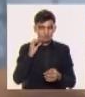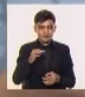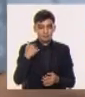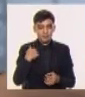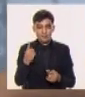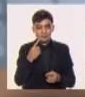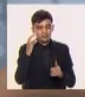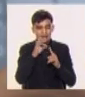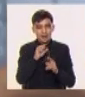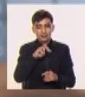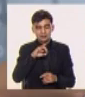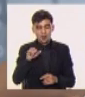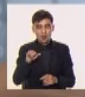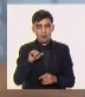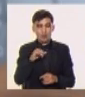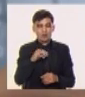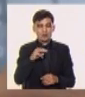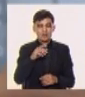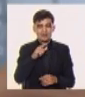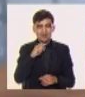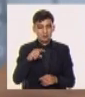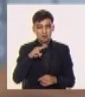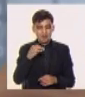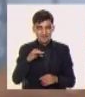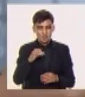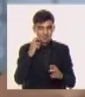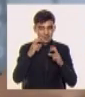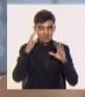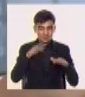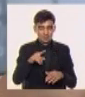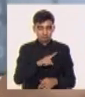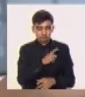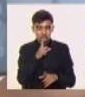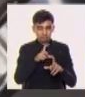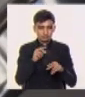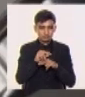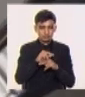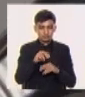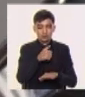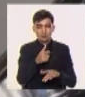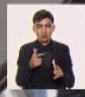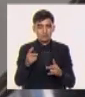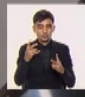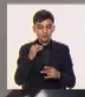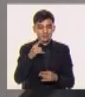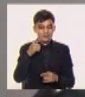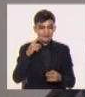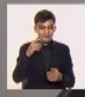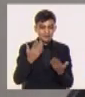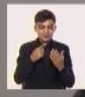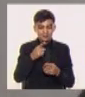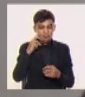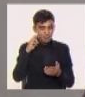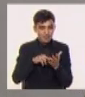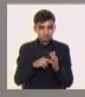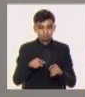мақсатымыз Атырау мұнай-газ университеті біздің саламызға керекті мықты мамандарды дайындап беру. Бұл ірі жоба іске асса, университетте